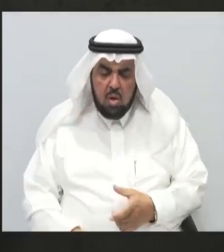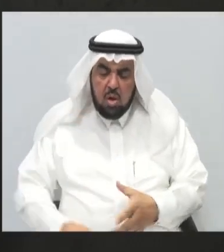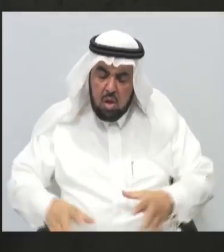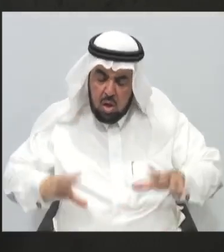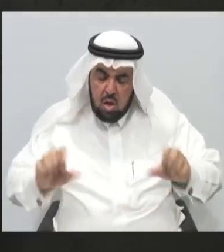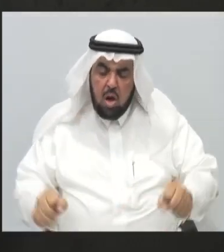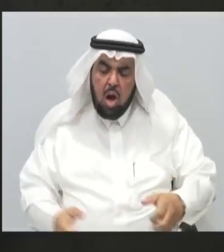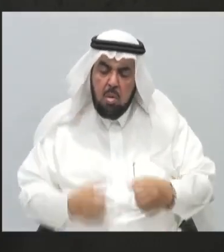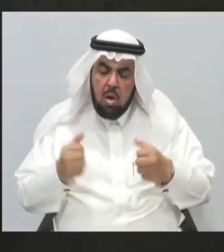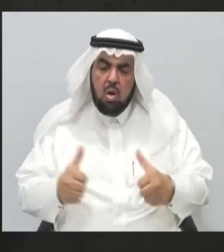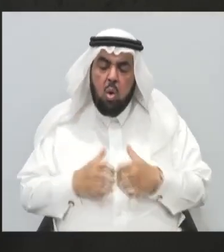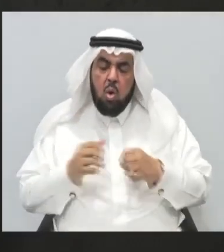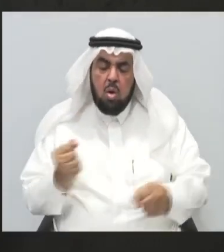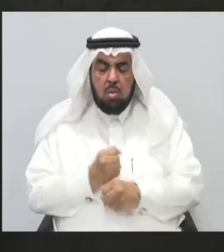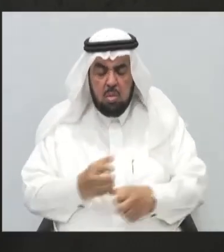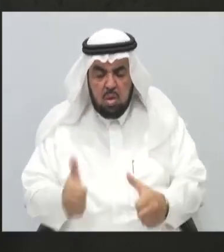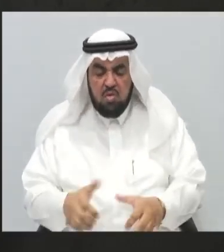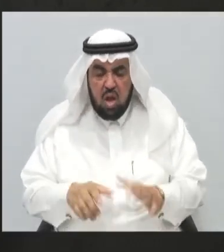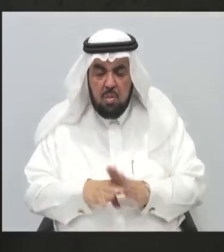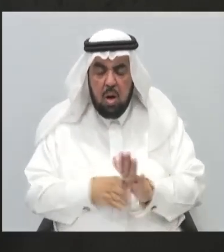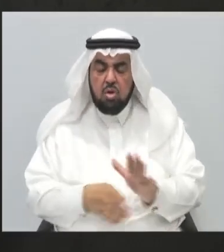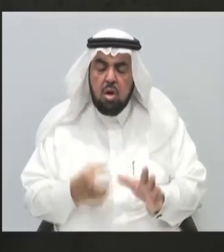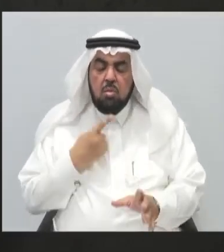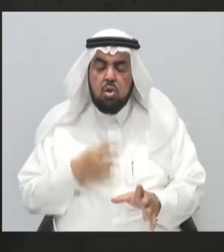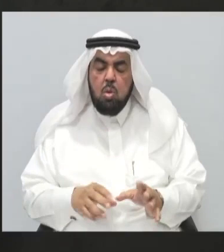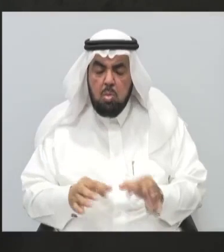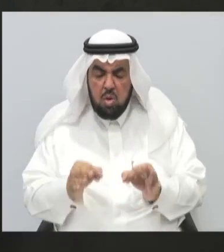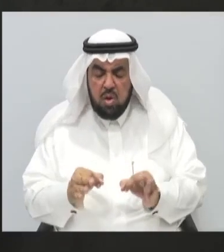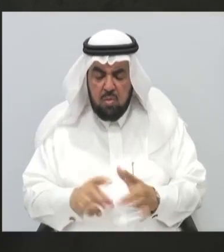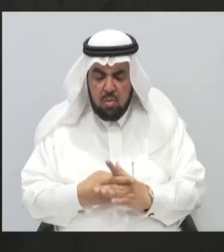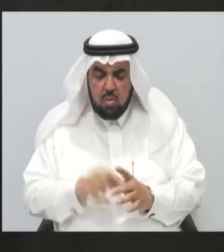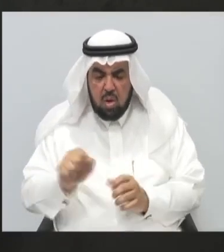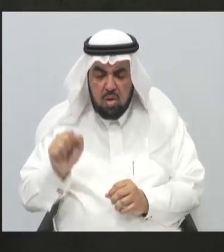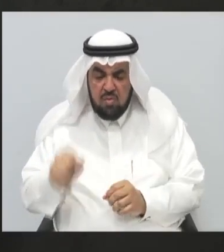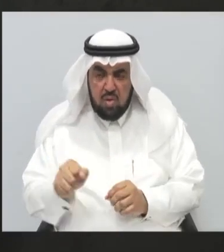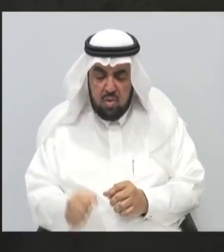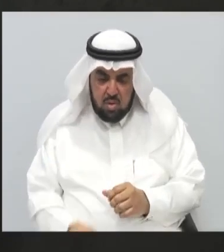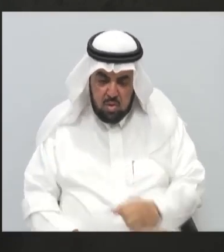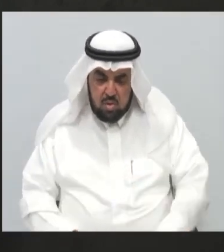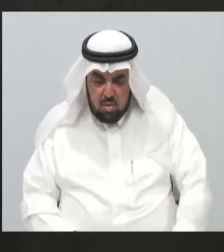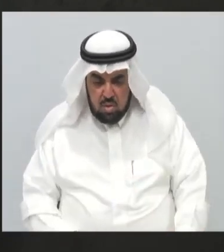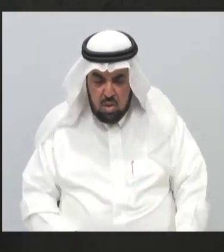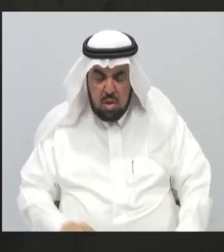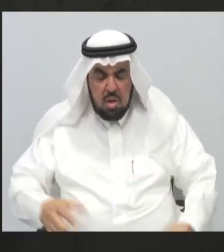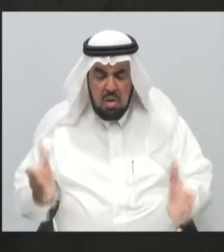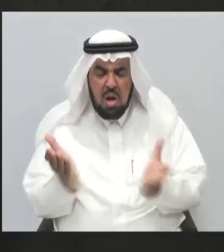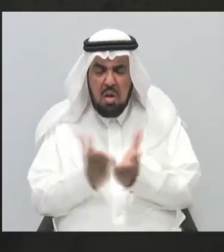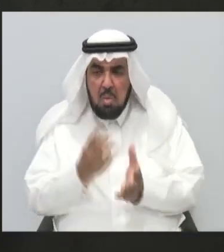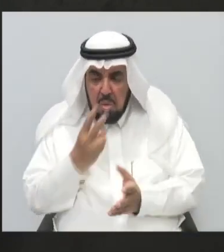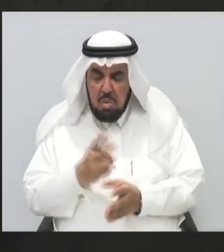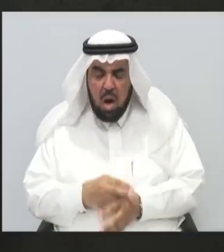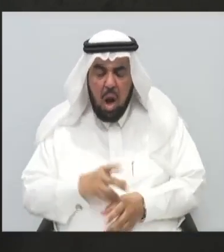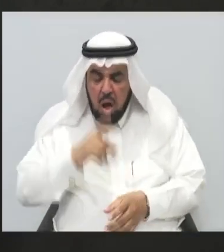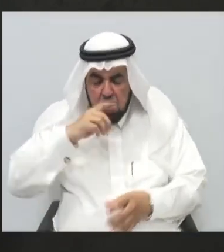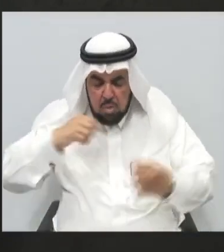حتى تحصل على المهاره في اي برنامج انت تريد ان تكون محترف ومتخصص فيه فهو ليست دراسه نظريه بل هو